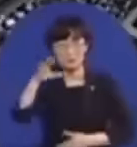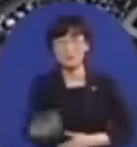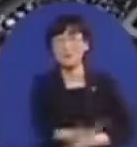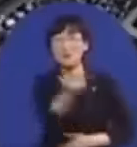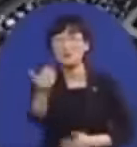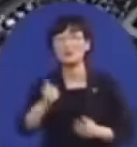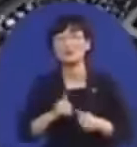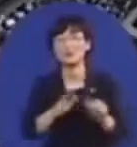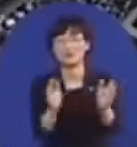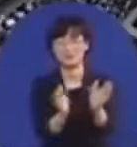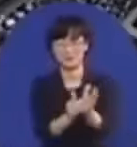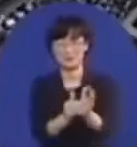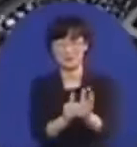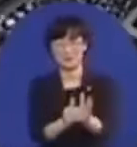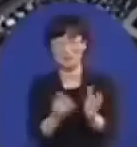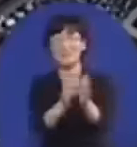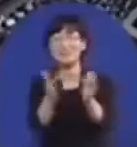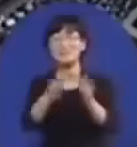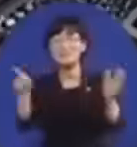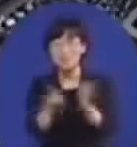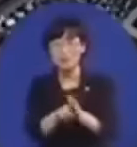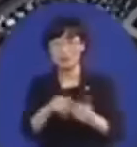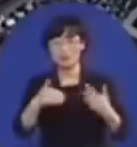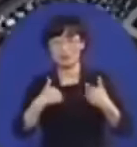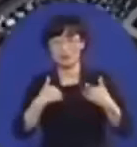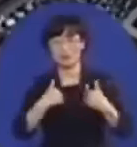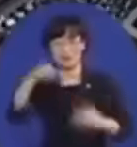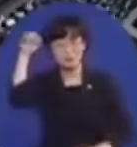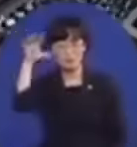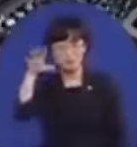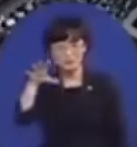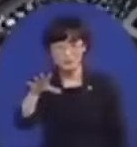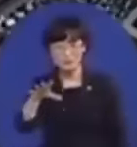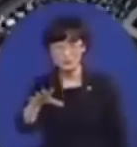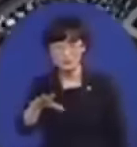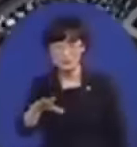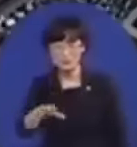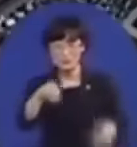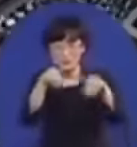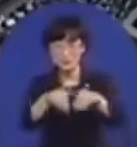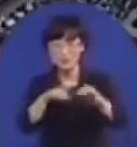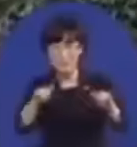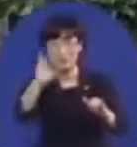보내신 것입니다. 예수님을 믿어 내가 빛의 피조물이 되고